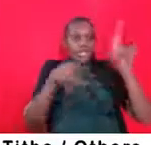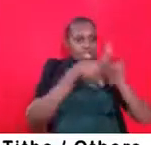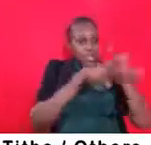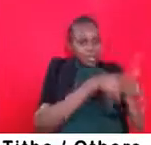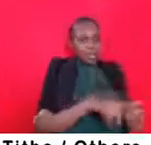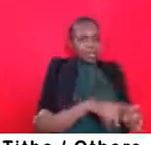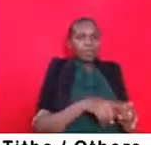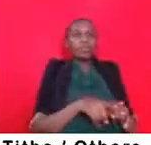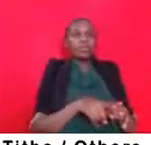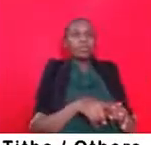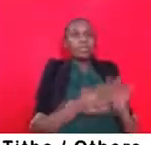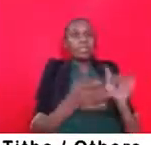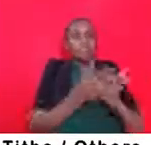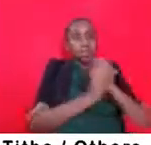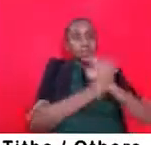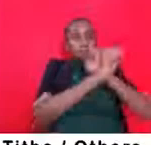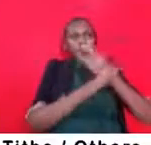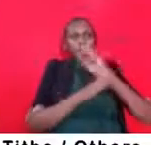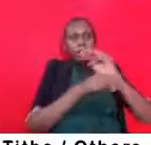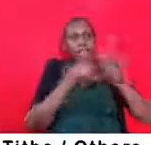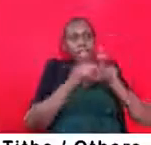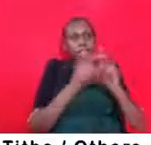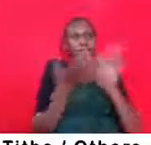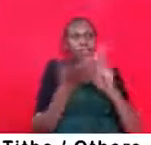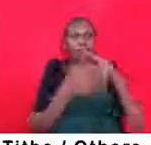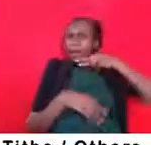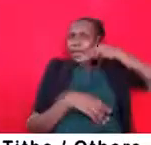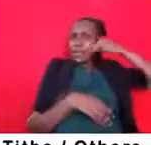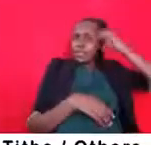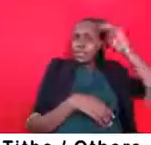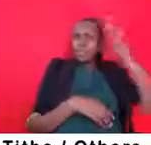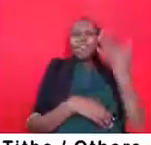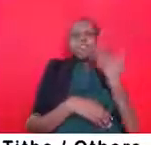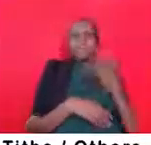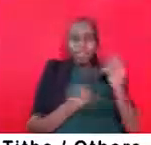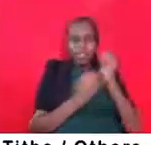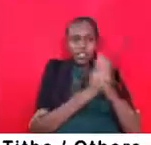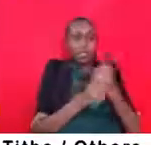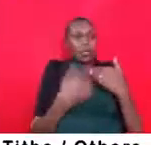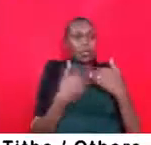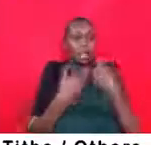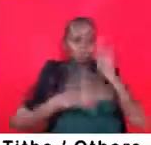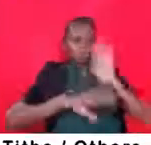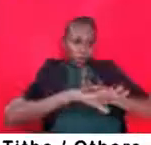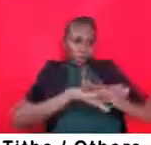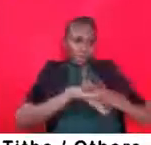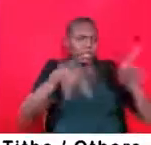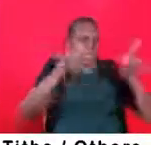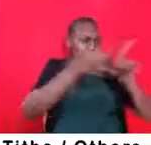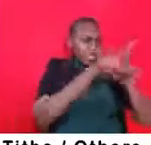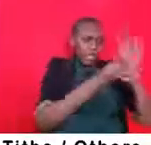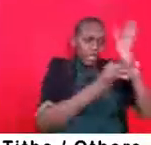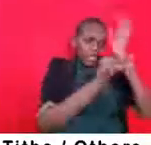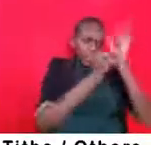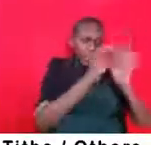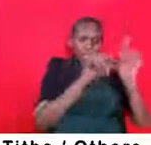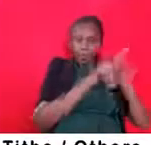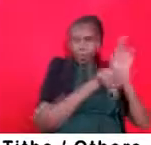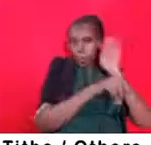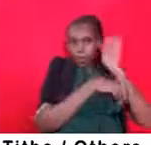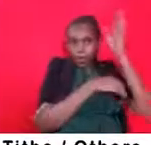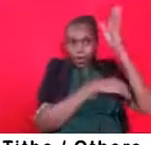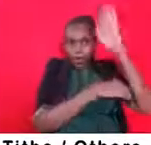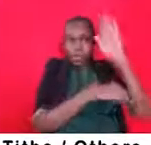kuwasimamisha. Watakapokuwa watu wakubwa na makazi makubwa, hiyo imani na kumtii Mungu